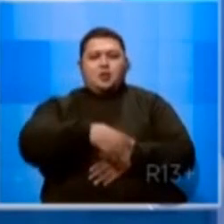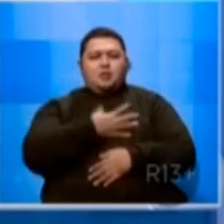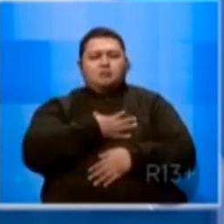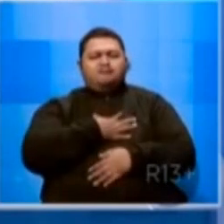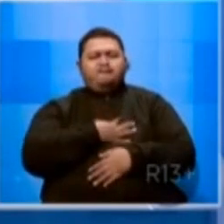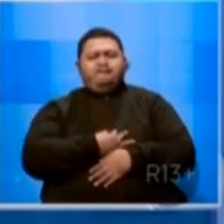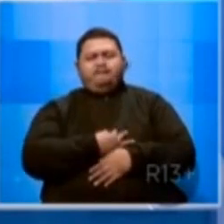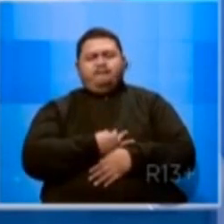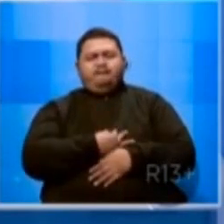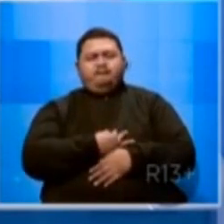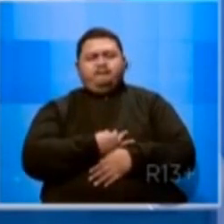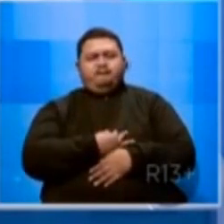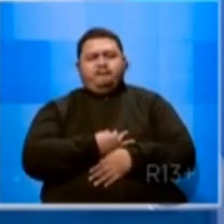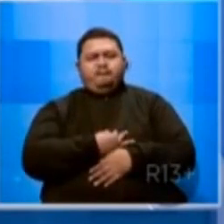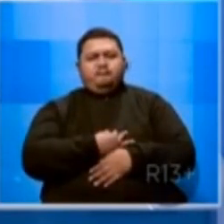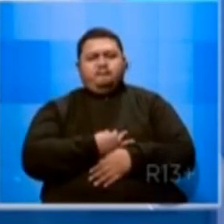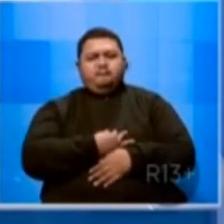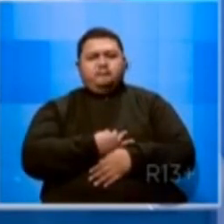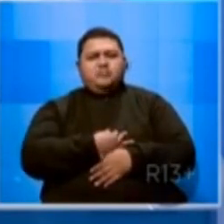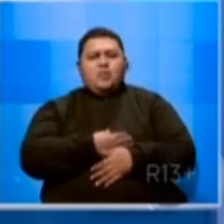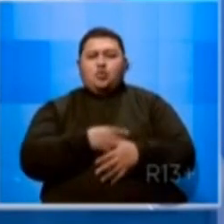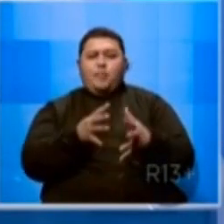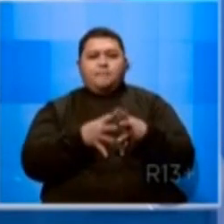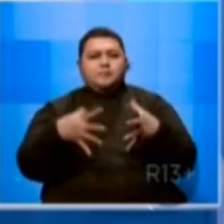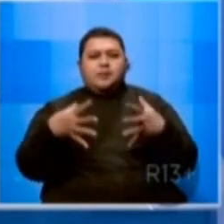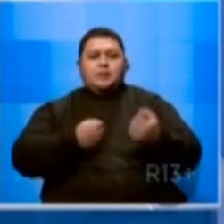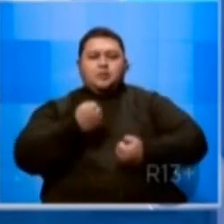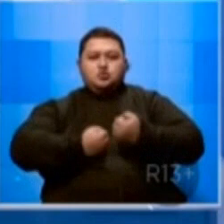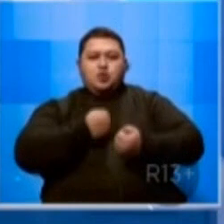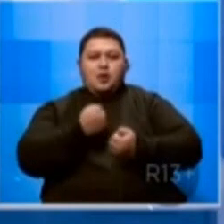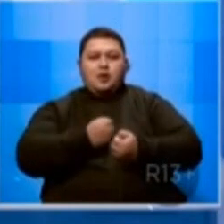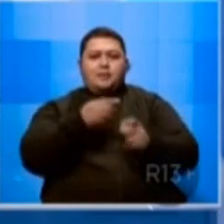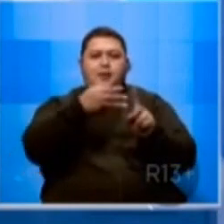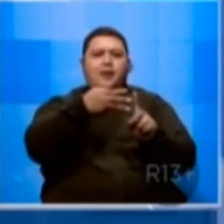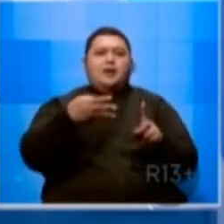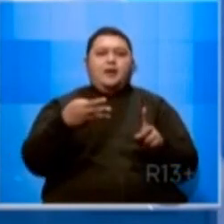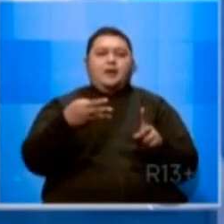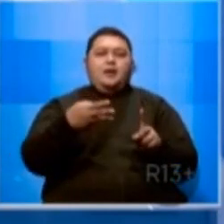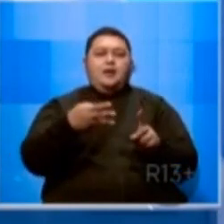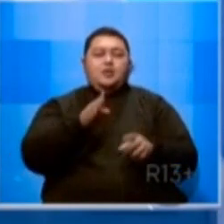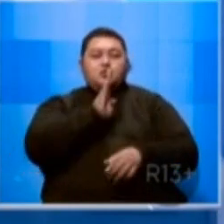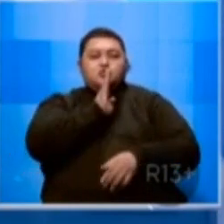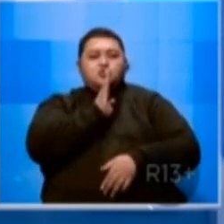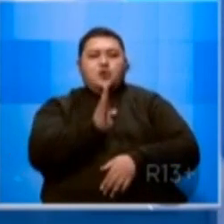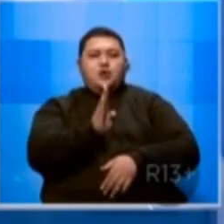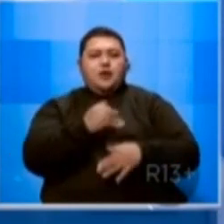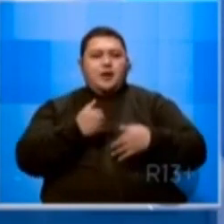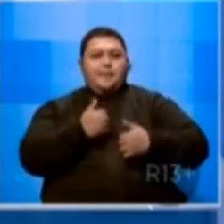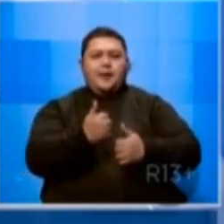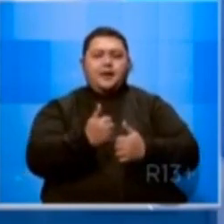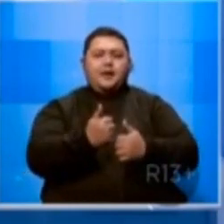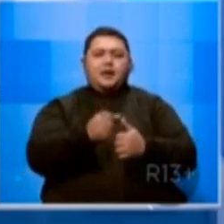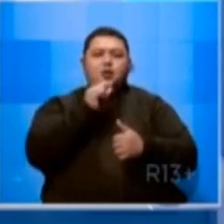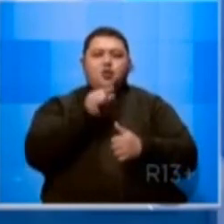prihatin juga karena betapa besarnya perjuangan seorang barada dengan kejujurannya dengan keberaniannya